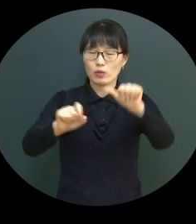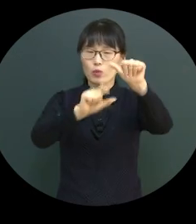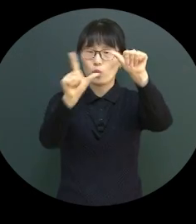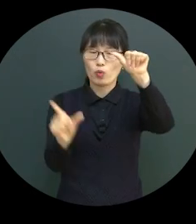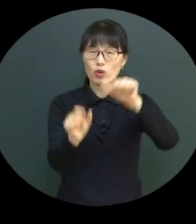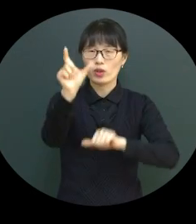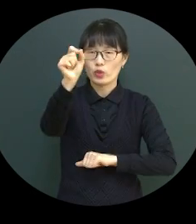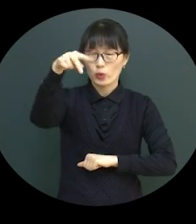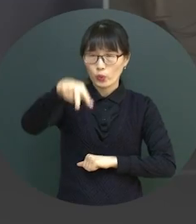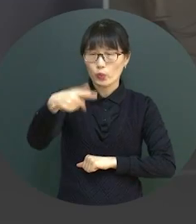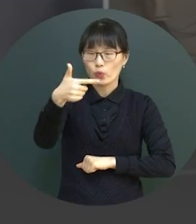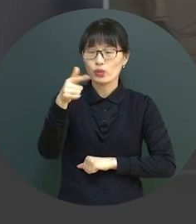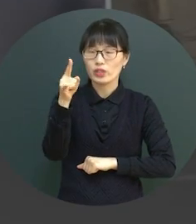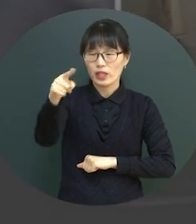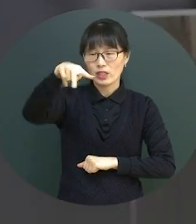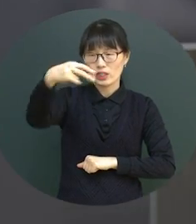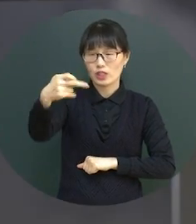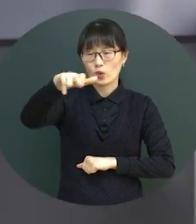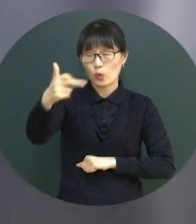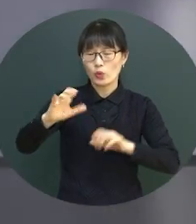세계기록유산으로 등재되기도 했습니다.